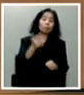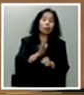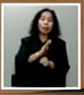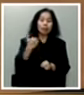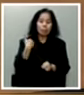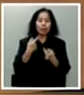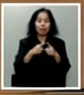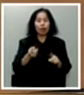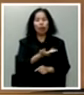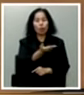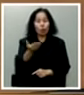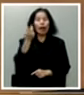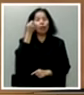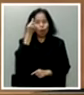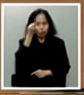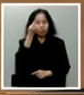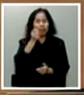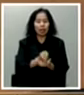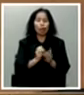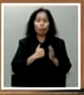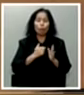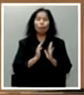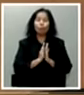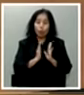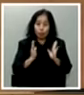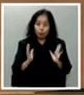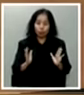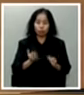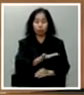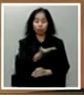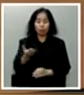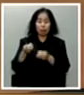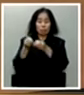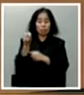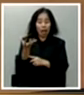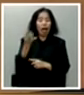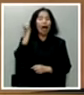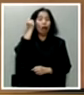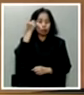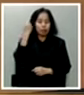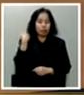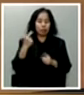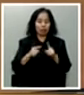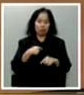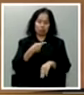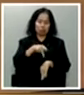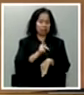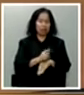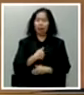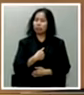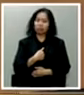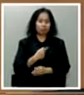าขอได้เข้าใจผมก็ขอบคุณที่ส่วนใหญ่เข้าใจครับเมื่อไปอ่านแล้วก็รู้ว่าประธานไม่มีทางท